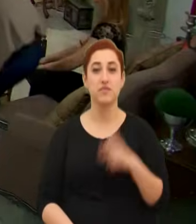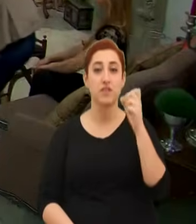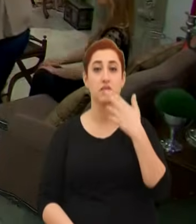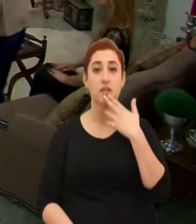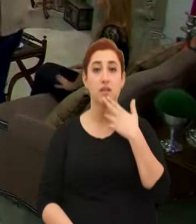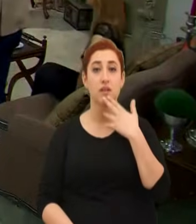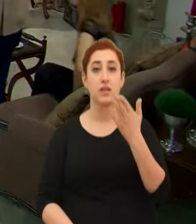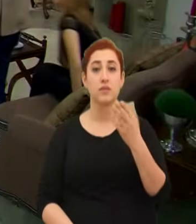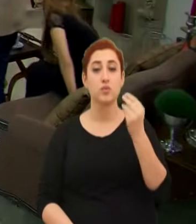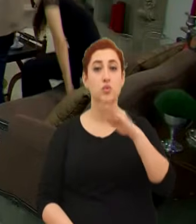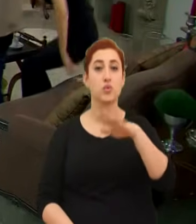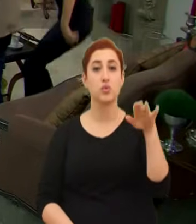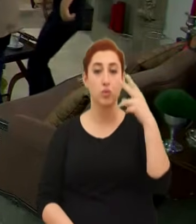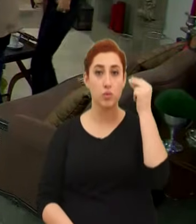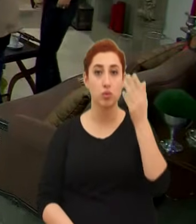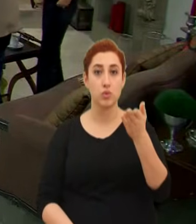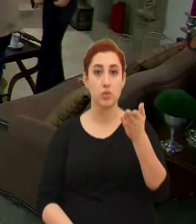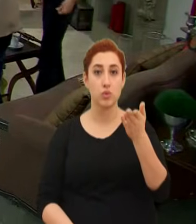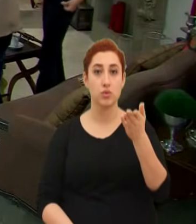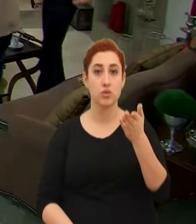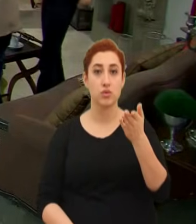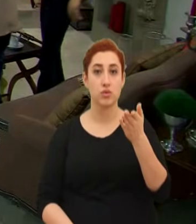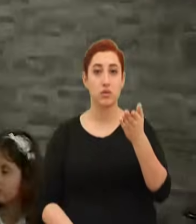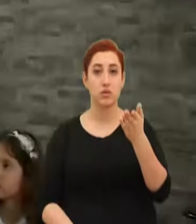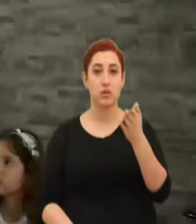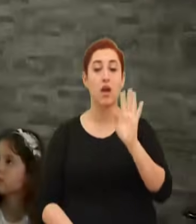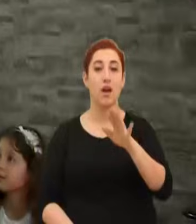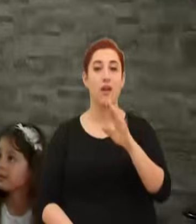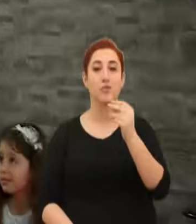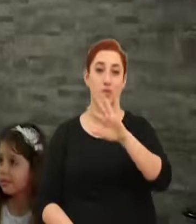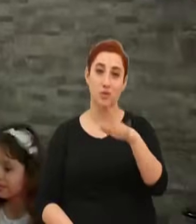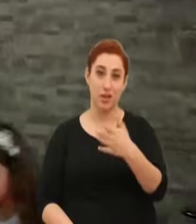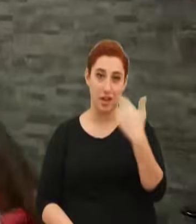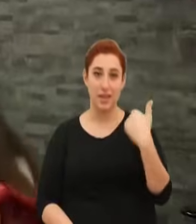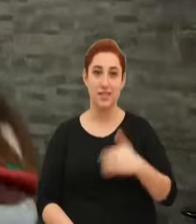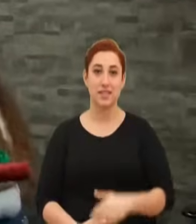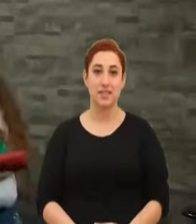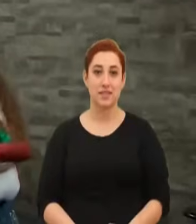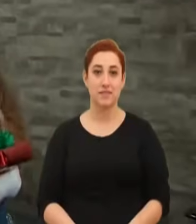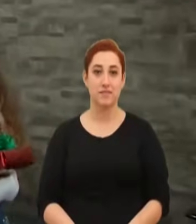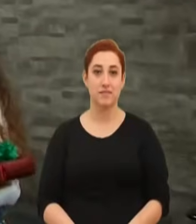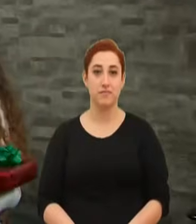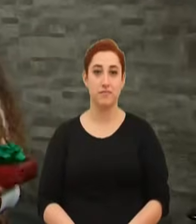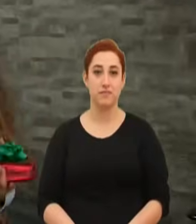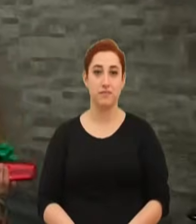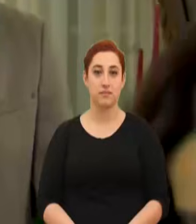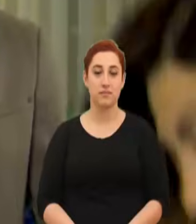Cavidan Hanım uşakları unuttunuz. Ay çocuklar hadi.